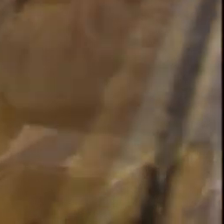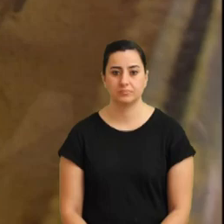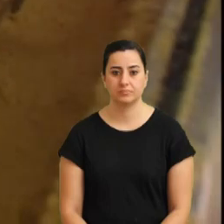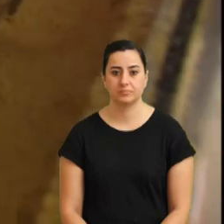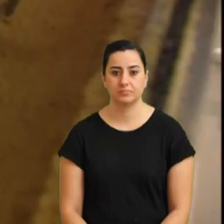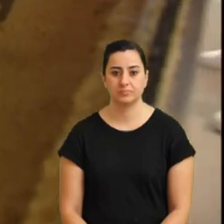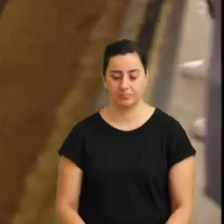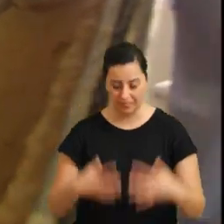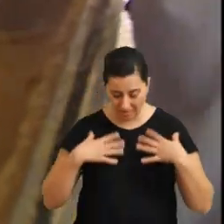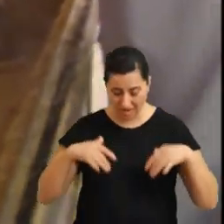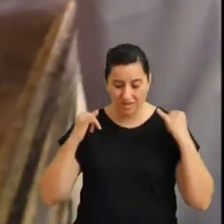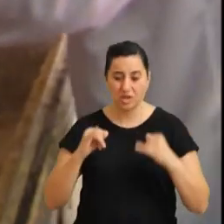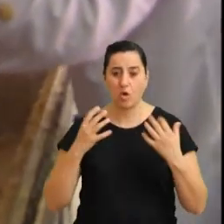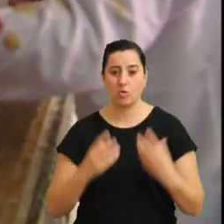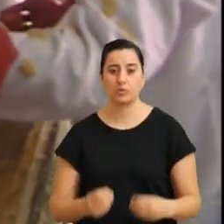Her yerim battı.